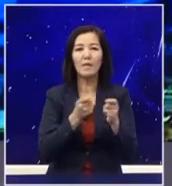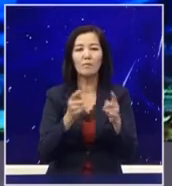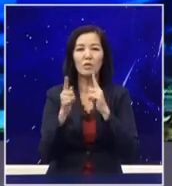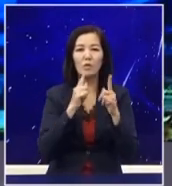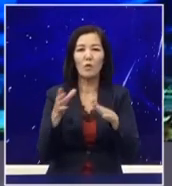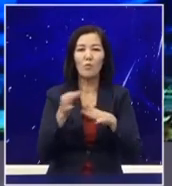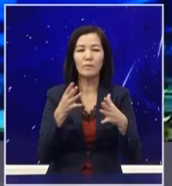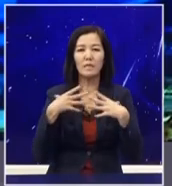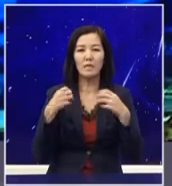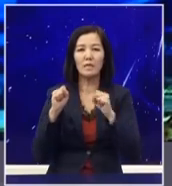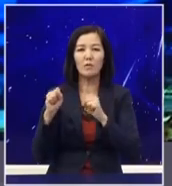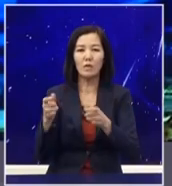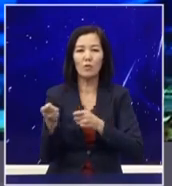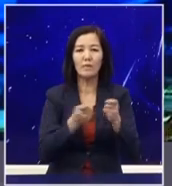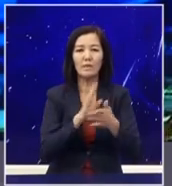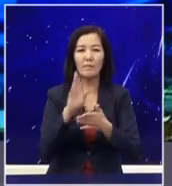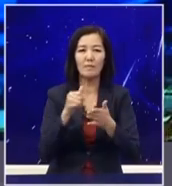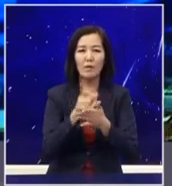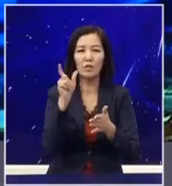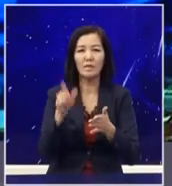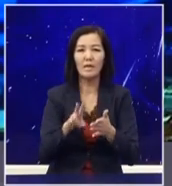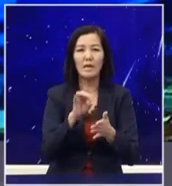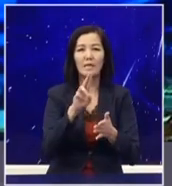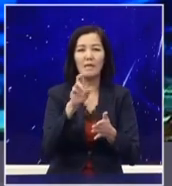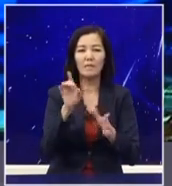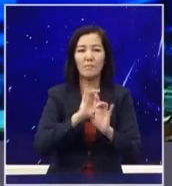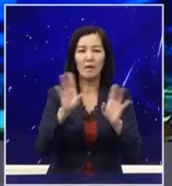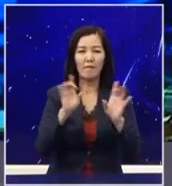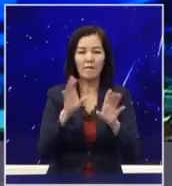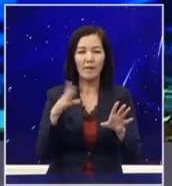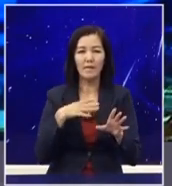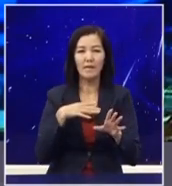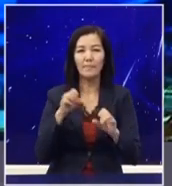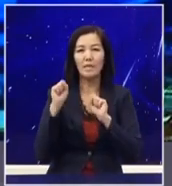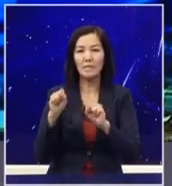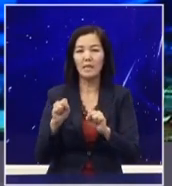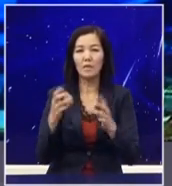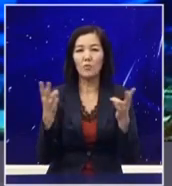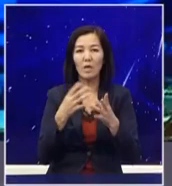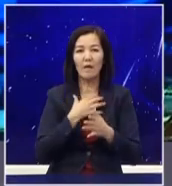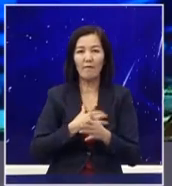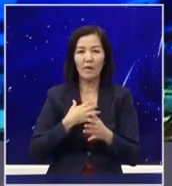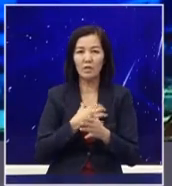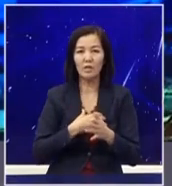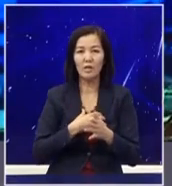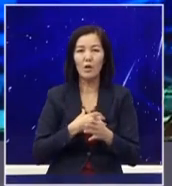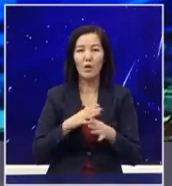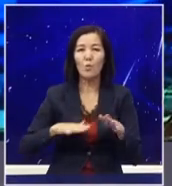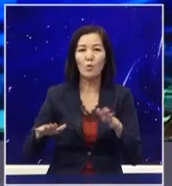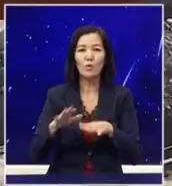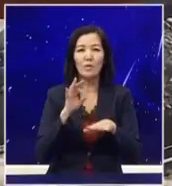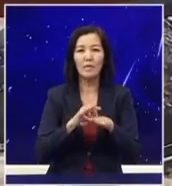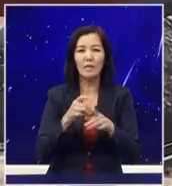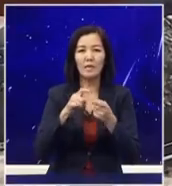әкімдікте жиында облыстық денсаулық сақтау басқармасының басшысы Өмірзақ Ниязбеков айтты. Сақтансаң сақтайды деген өңірде